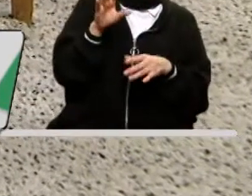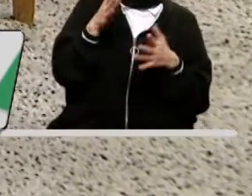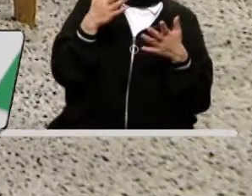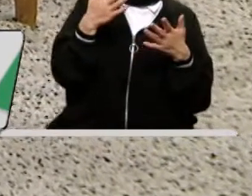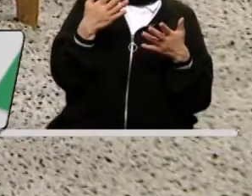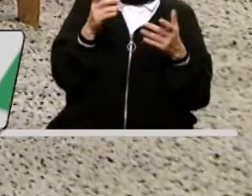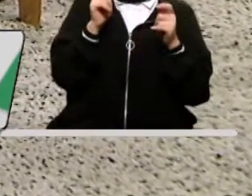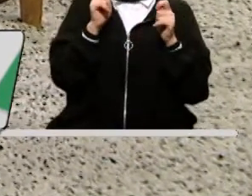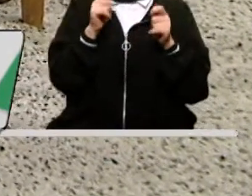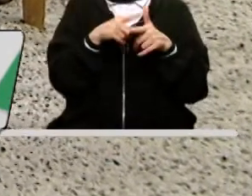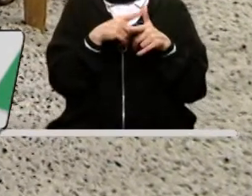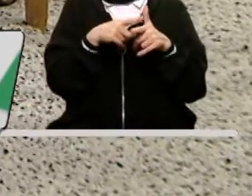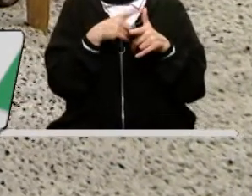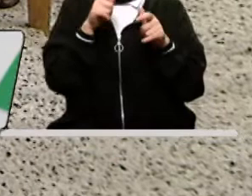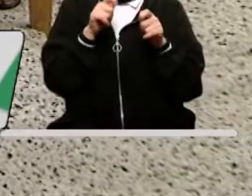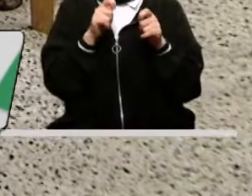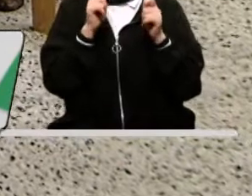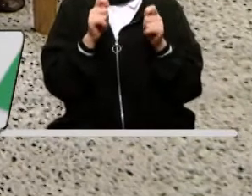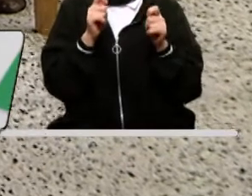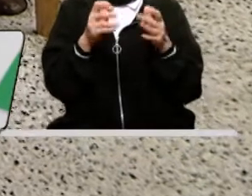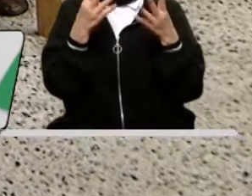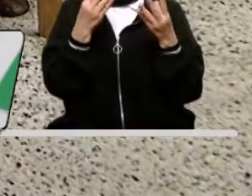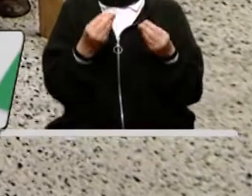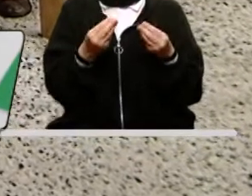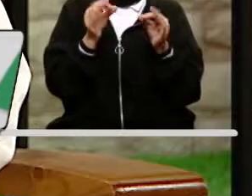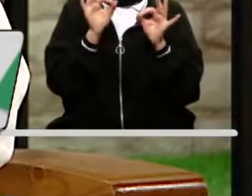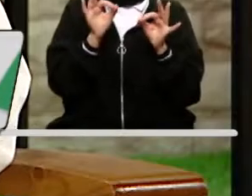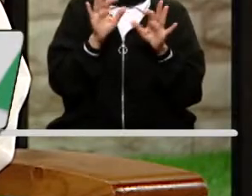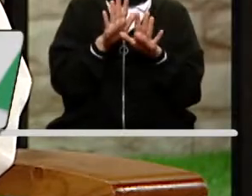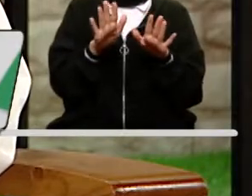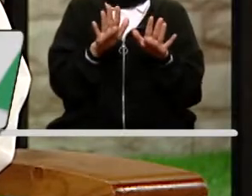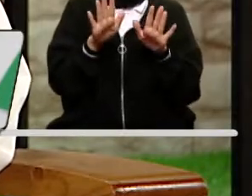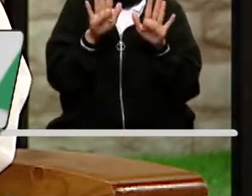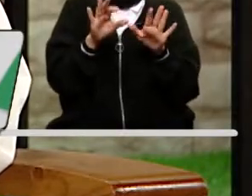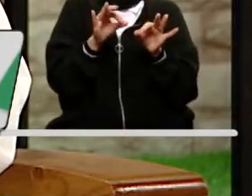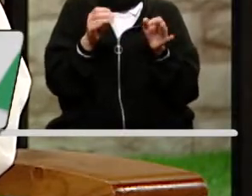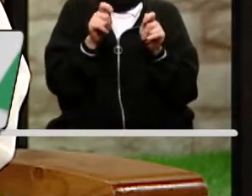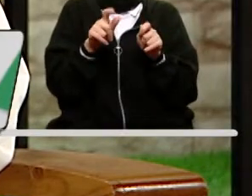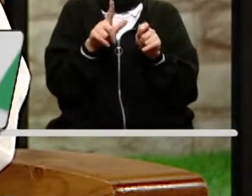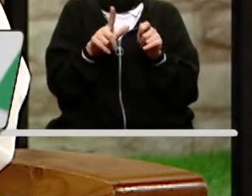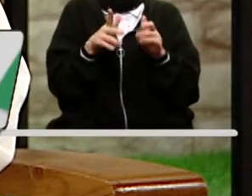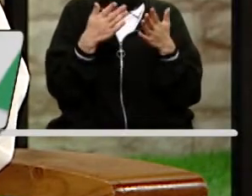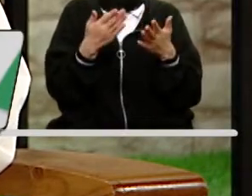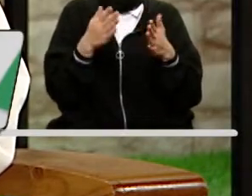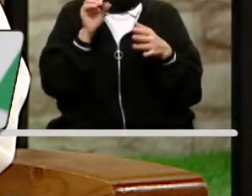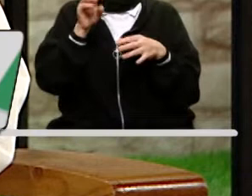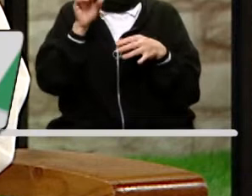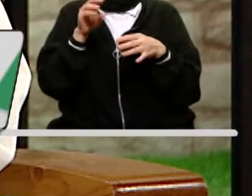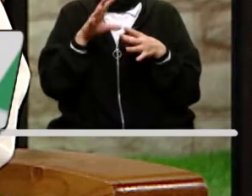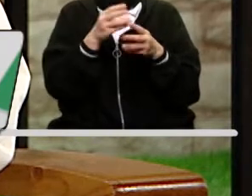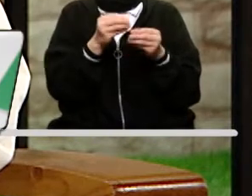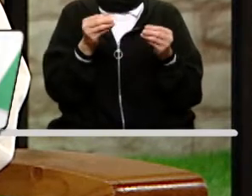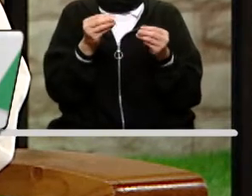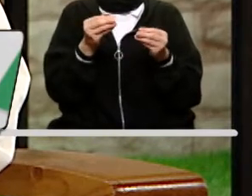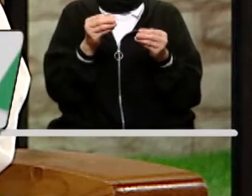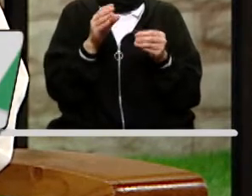bir öğrenme sistemine geçmesine tabii ki mümkün değil. Evet. Ama ne yapılabilir? Evet, öğretmenlere çok iyi düşüyor.